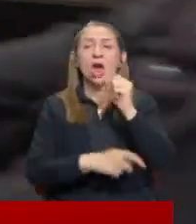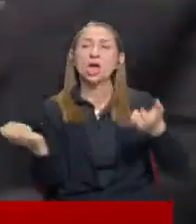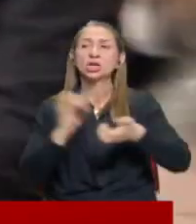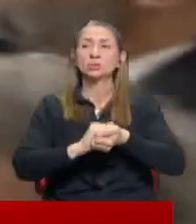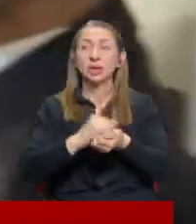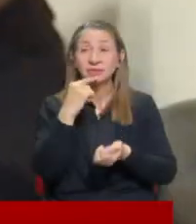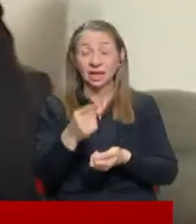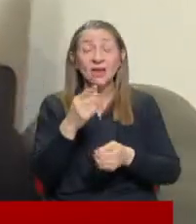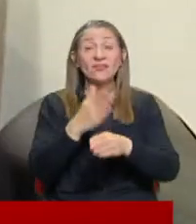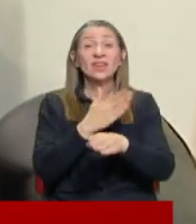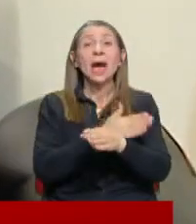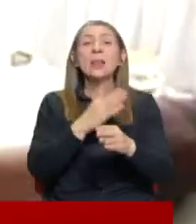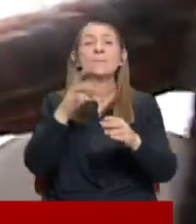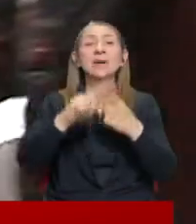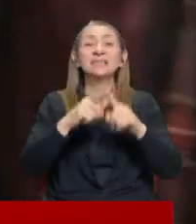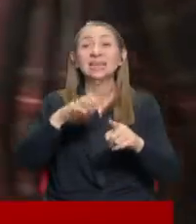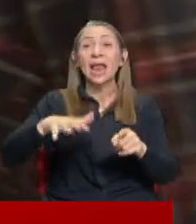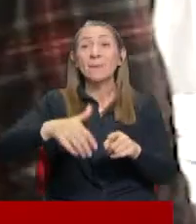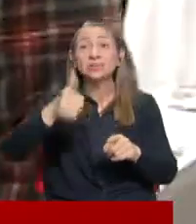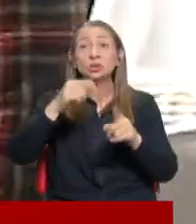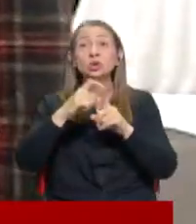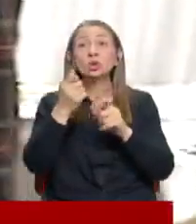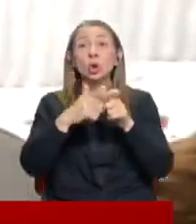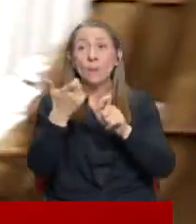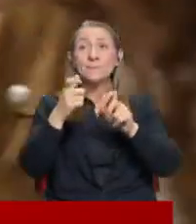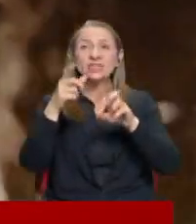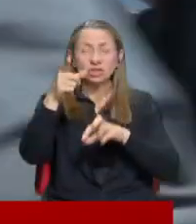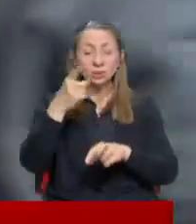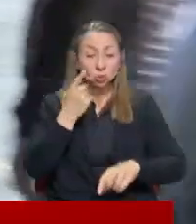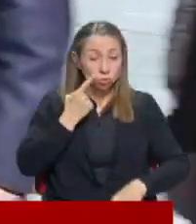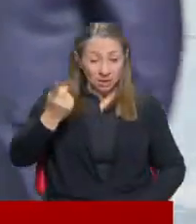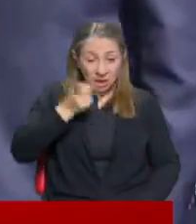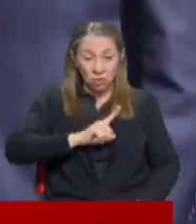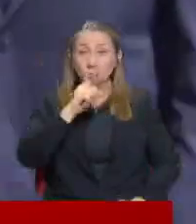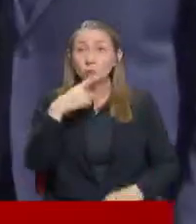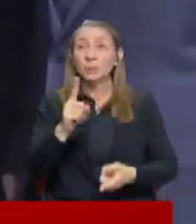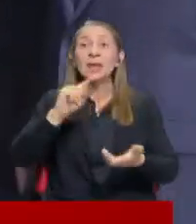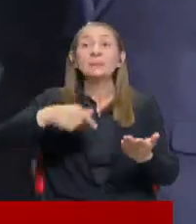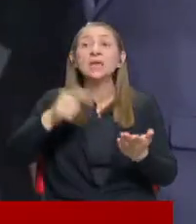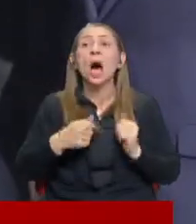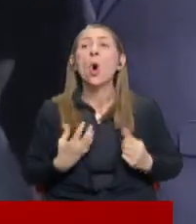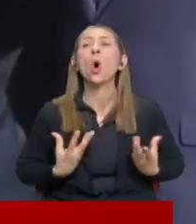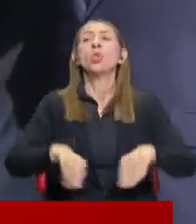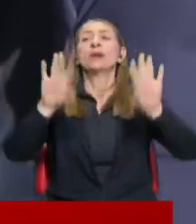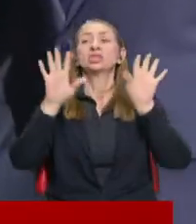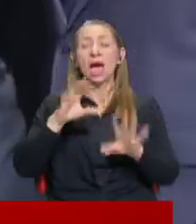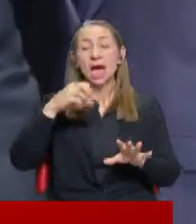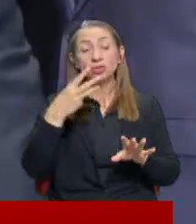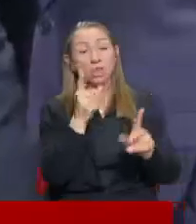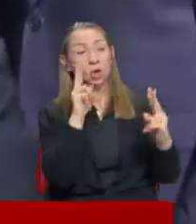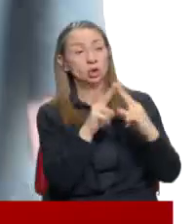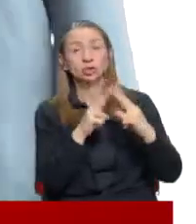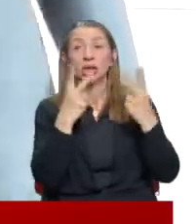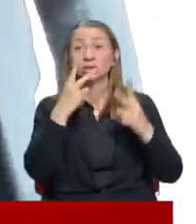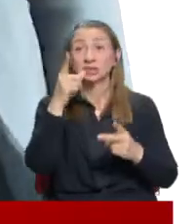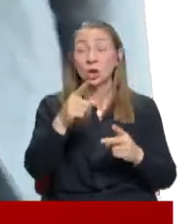diyerek eleştiren Vatan Partisi Genel Başkanı Doğu Perinçek, Cumhurbaşkanlığı adaylığında 100 bin imzayı toplayamayınca Erdoğan'la görüştüğünü